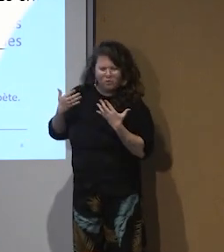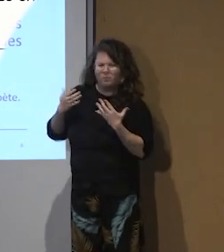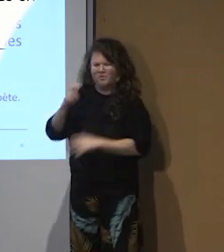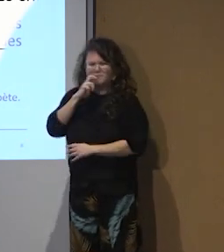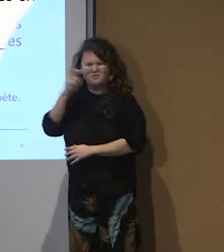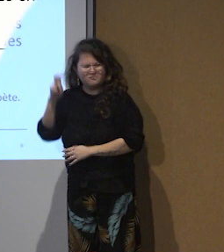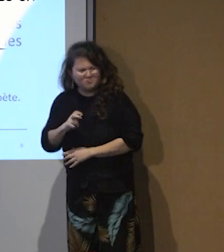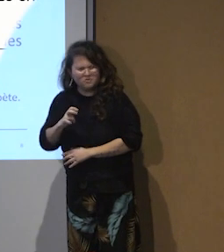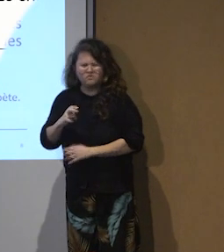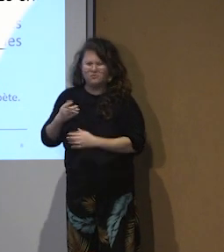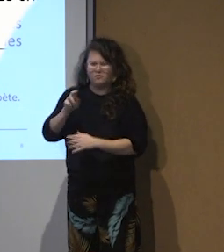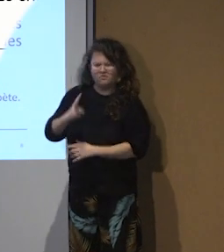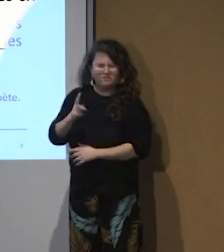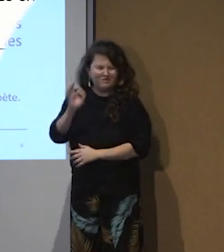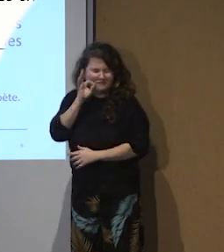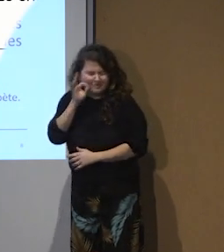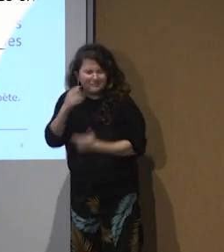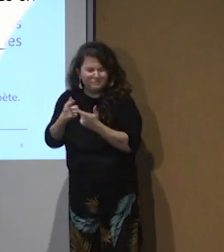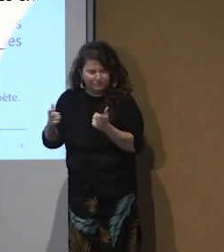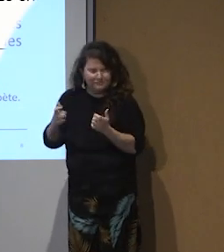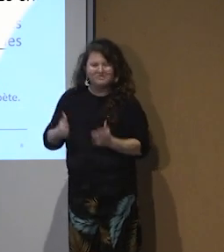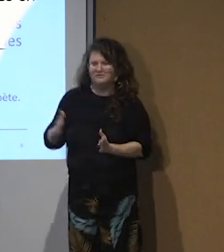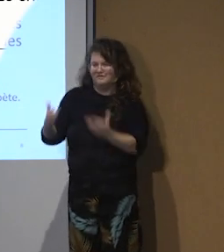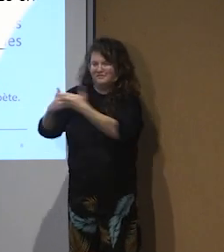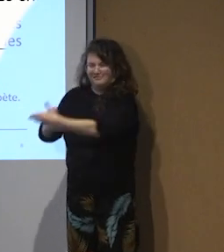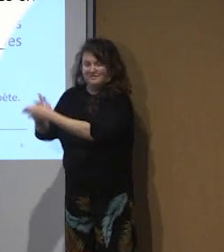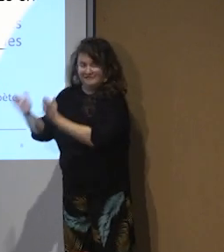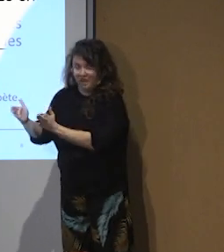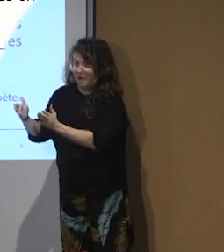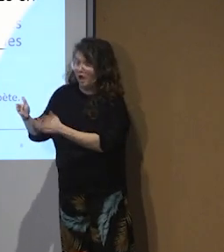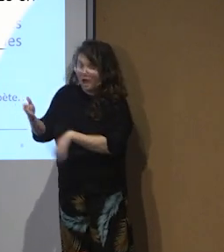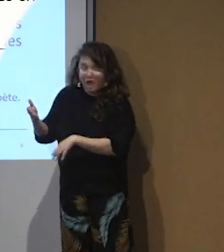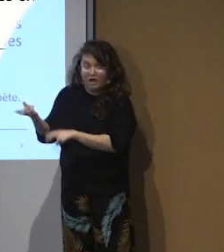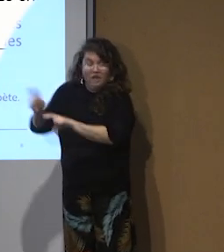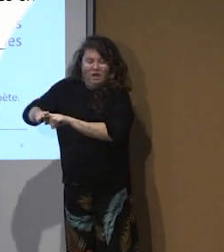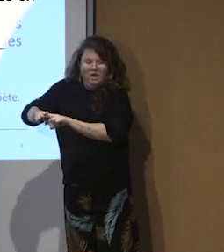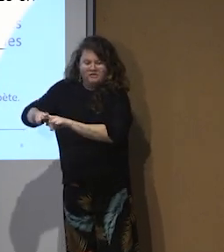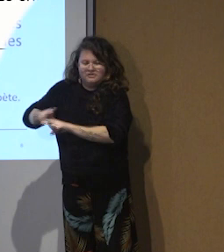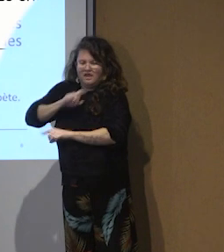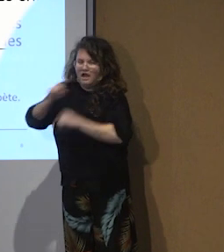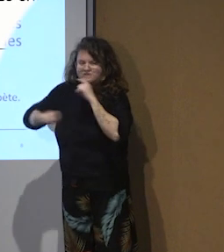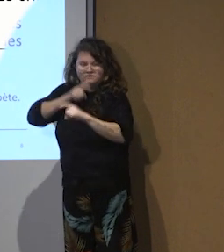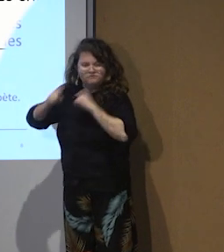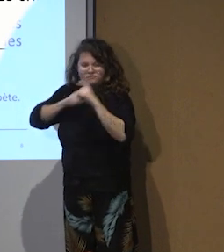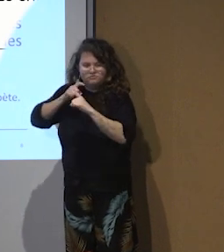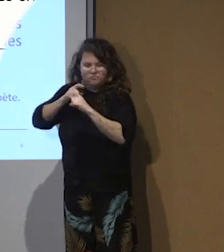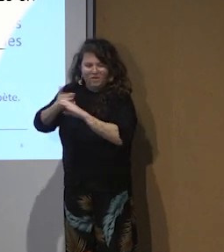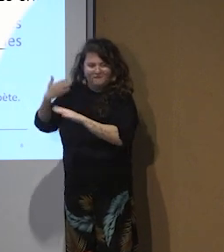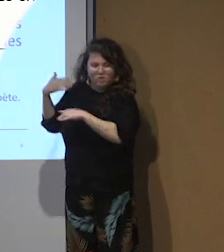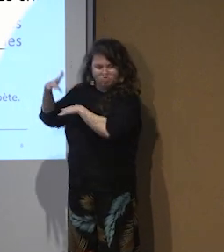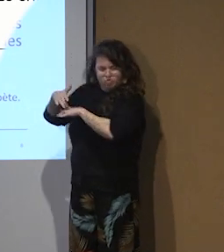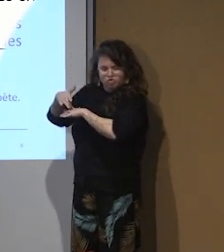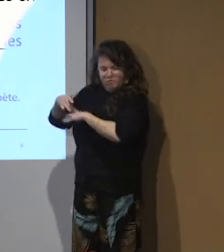traumatismes directs, les décès violents par traumatisme. Donc, dans maladies non transmissibles, on note les